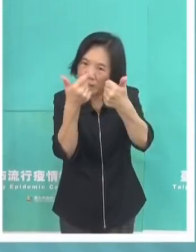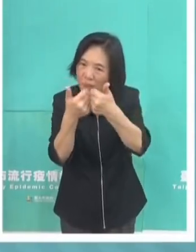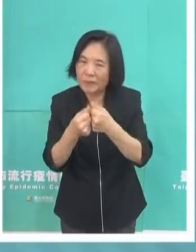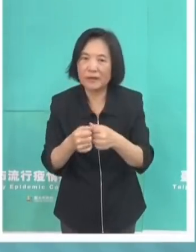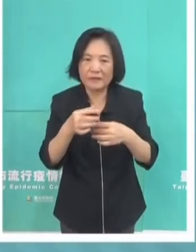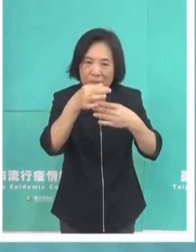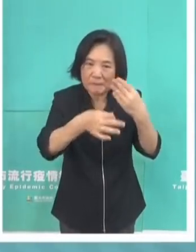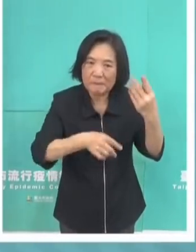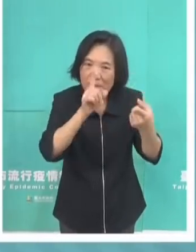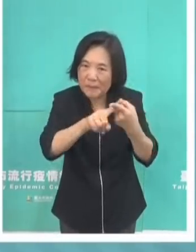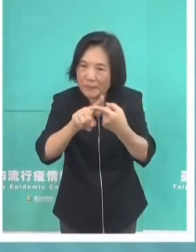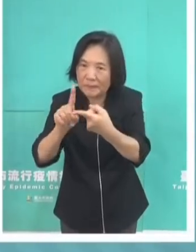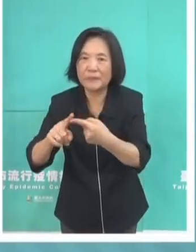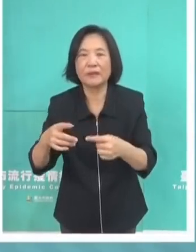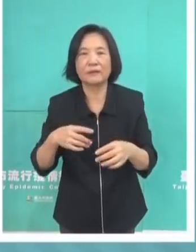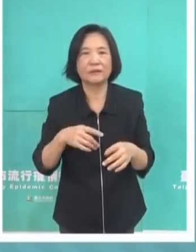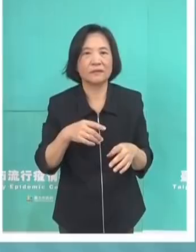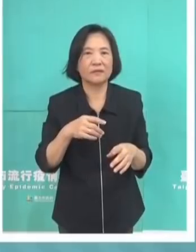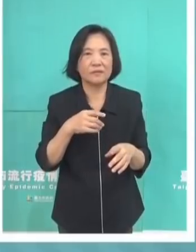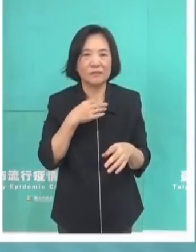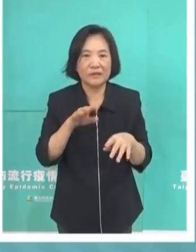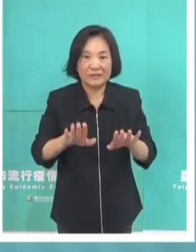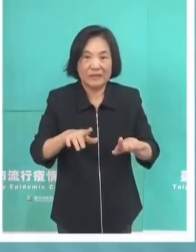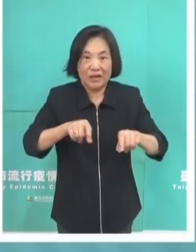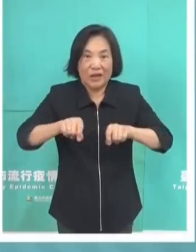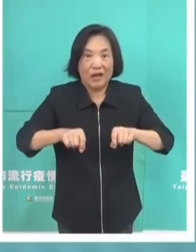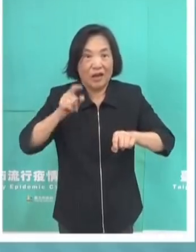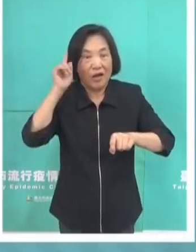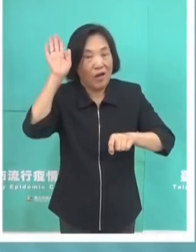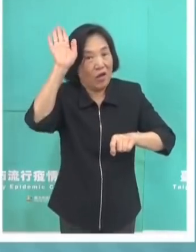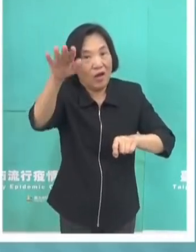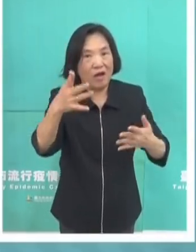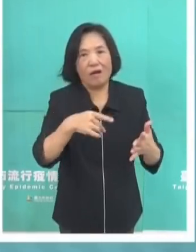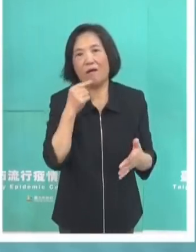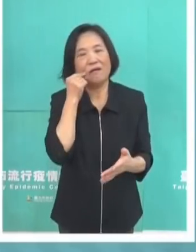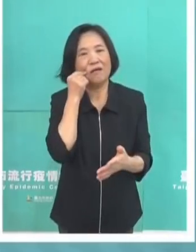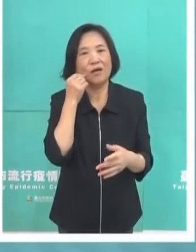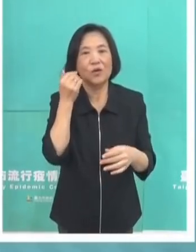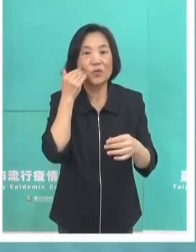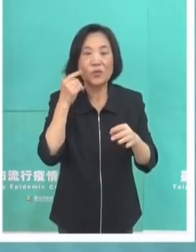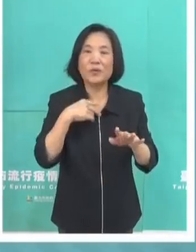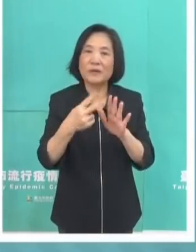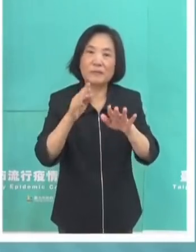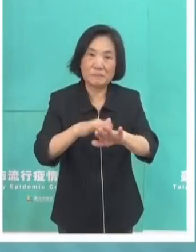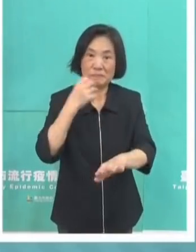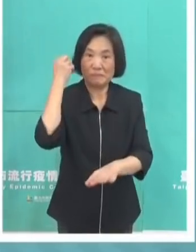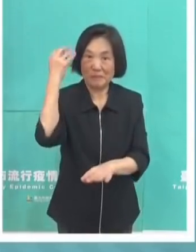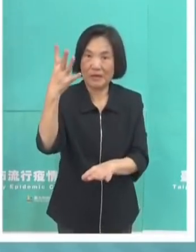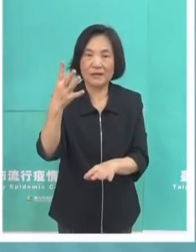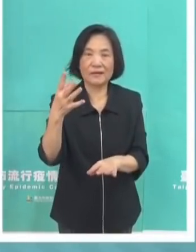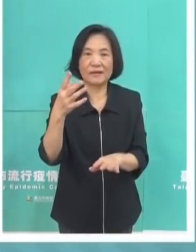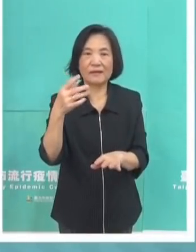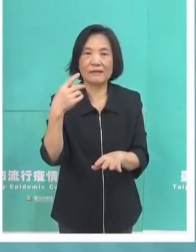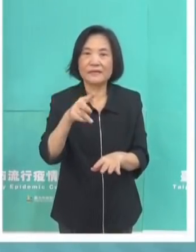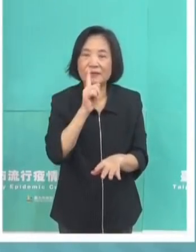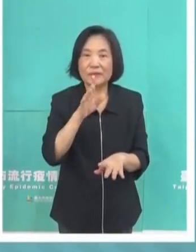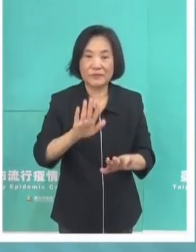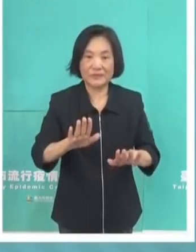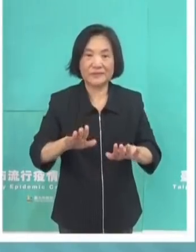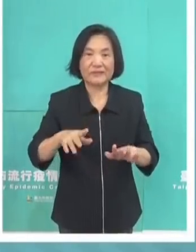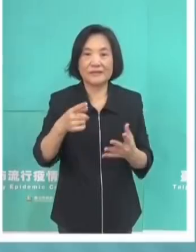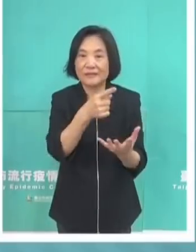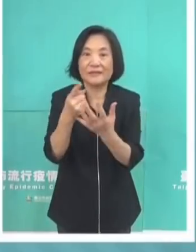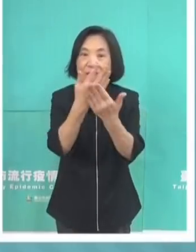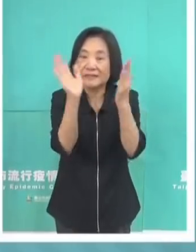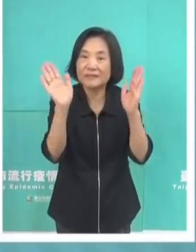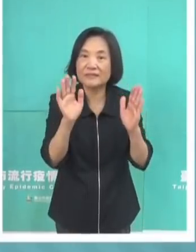险。啊，不然的话哦，我昨天就讲过，如果重来一遍，你知道，今年台北灯节应该要办。可是当时